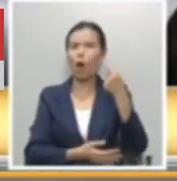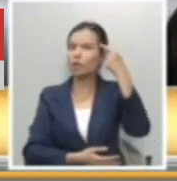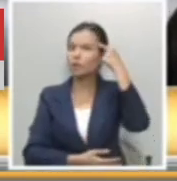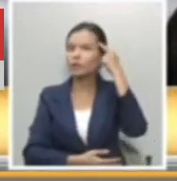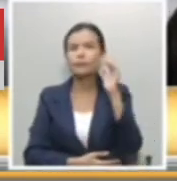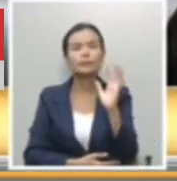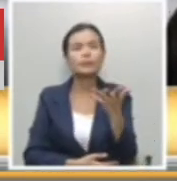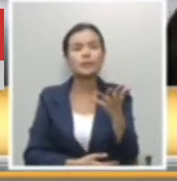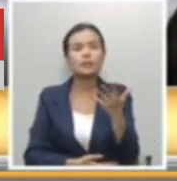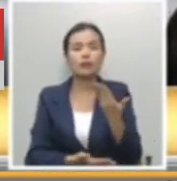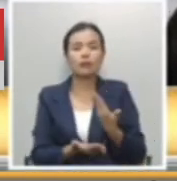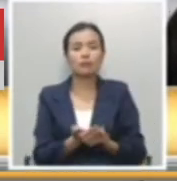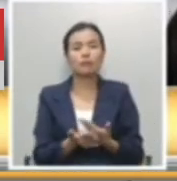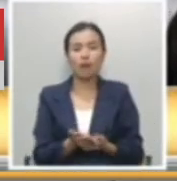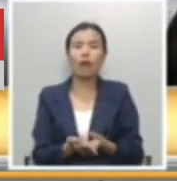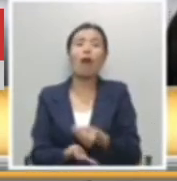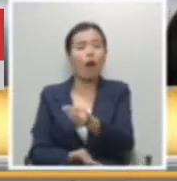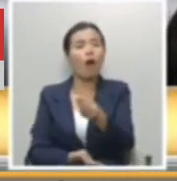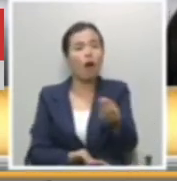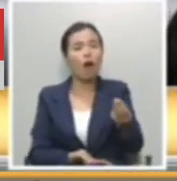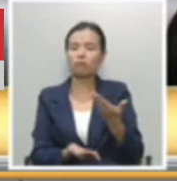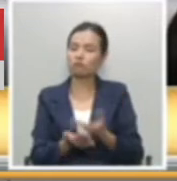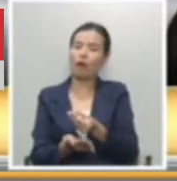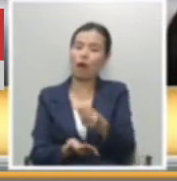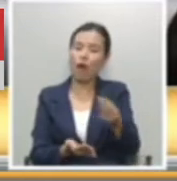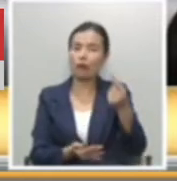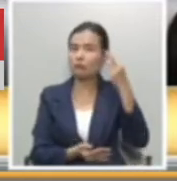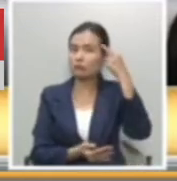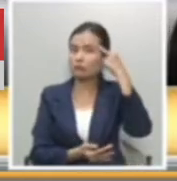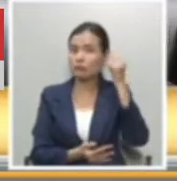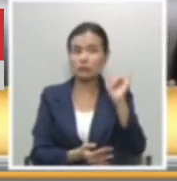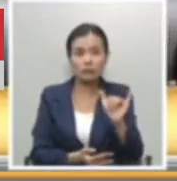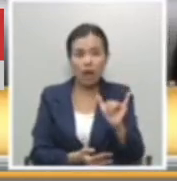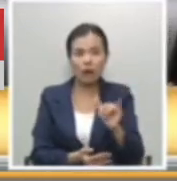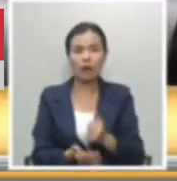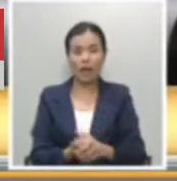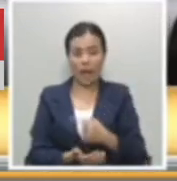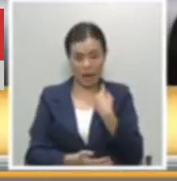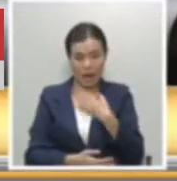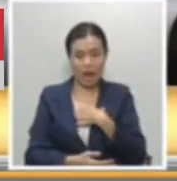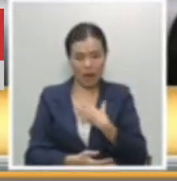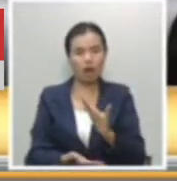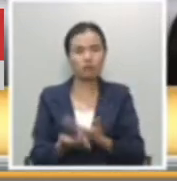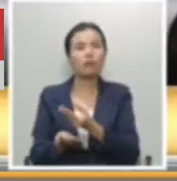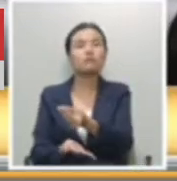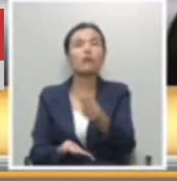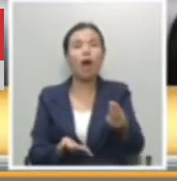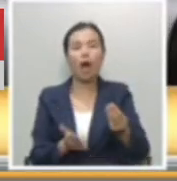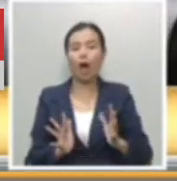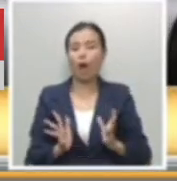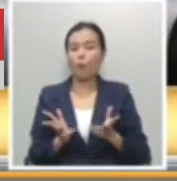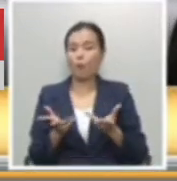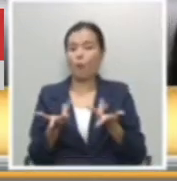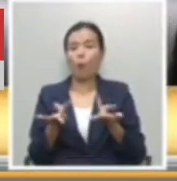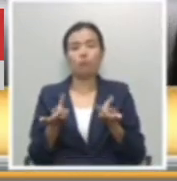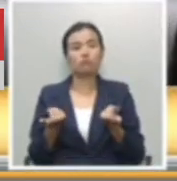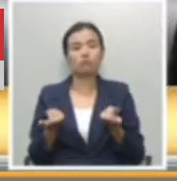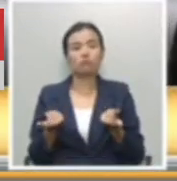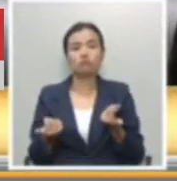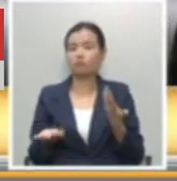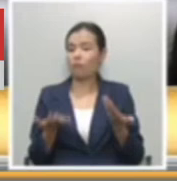ก็มีสตังค์แล้วก็เอาไปแจกนะครับแล้วก็ไปแจกใครอยากจะได้ก็เอาสตังค์ไปแจกกันหมดแล้วก็หมดไปแบบนี้แห